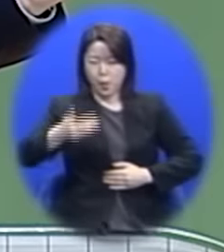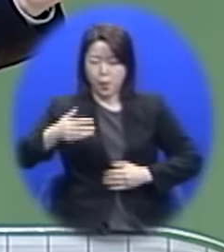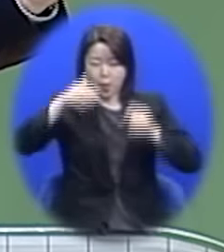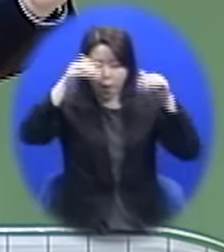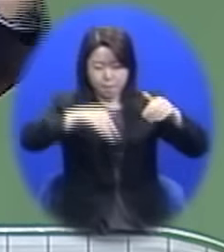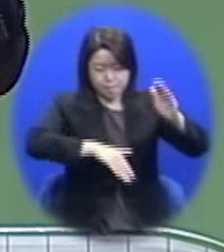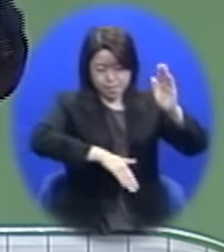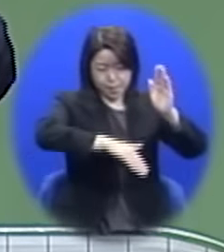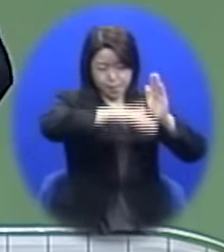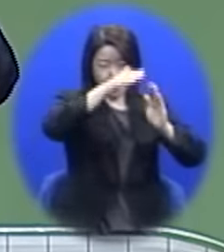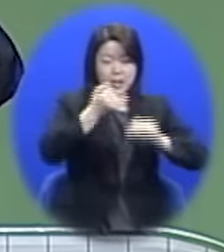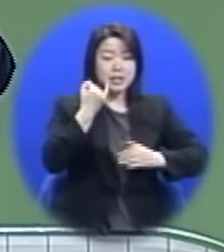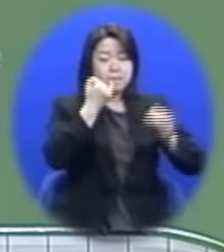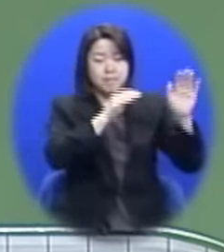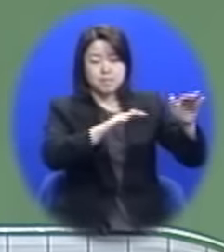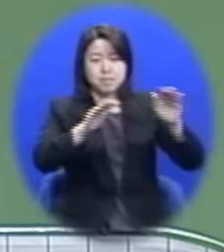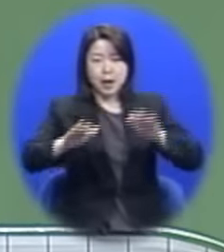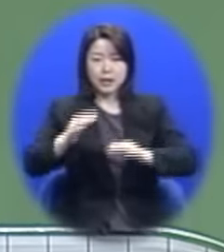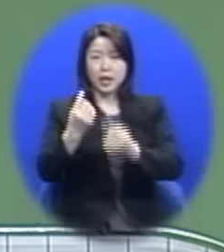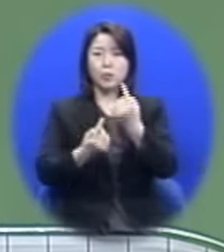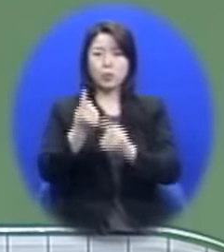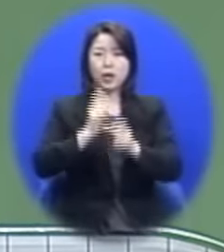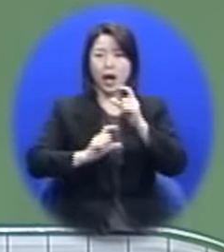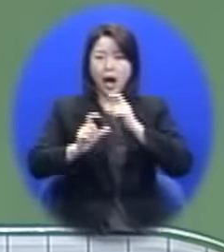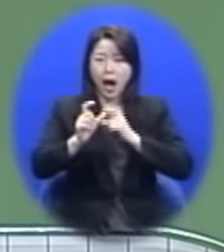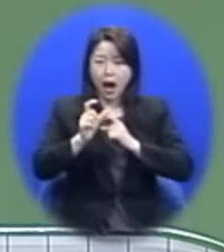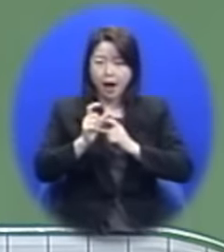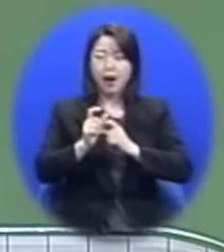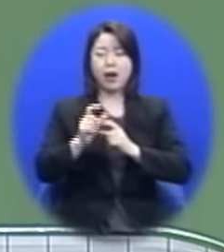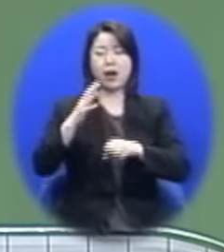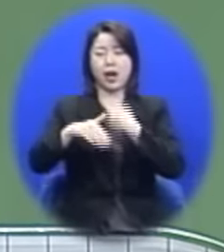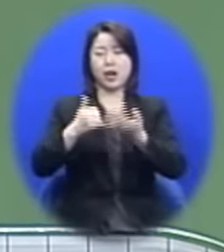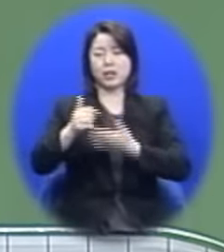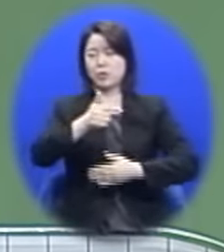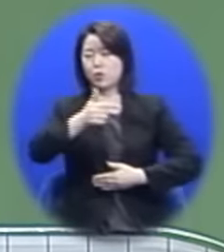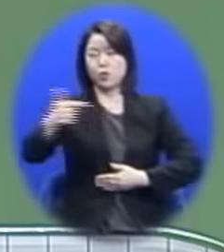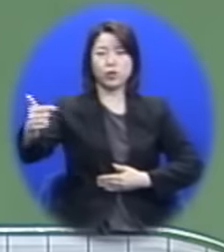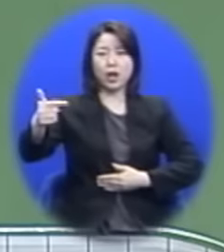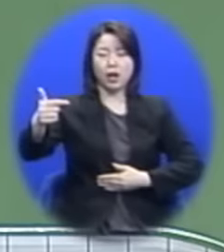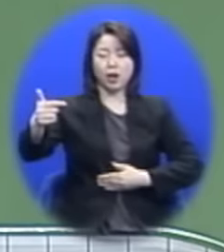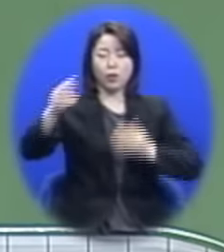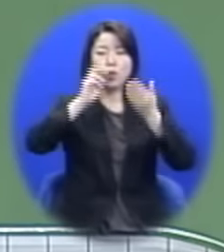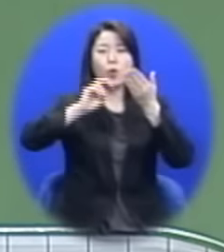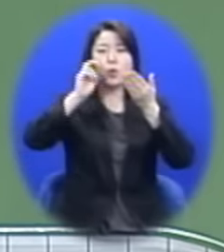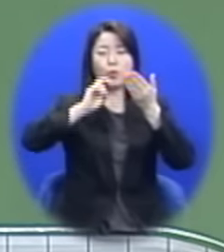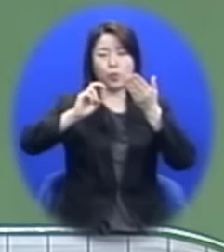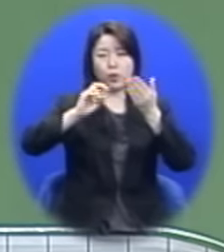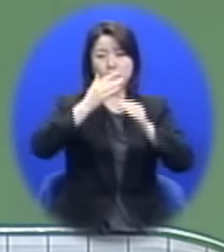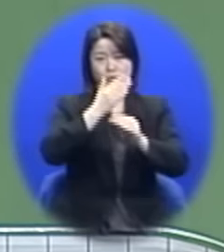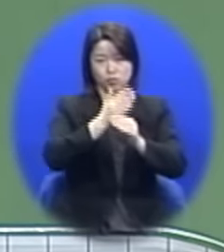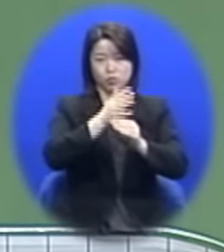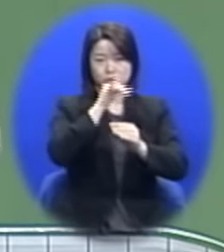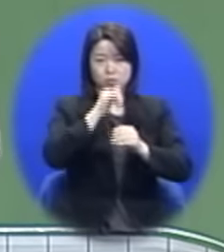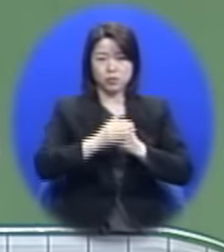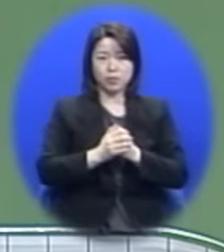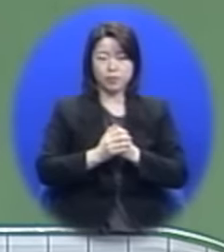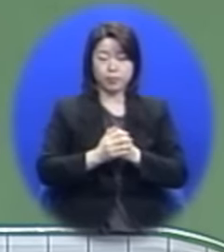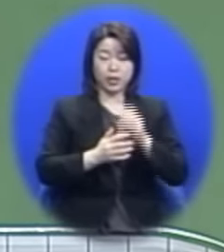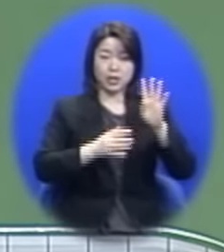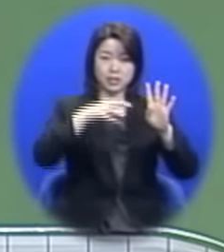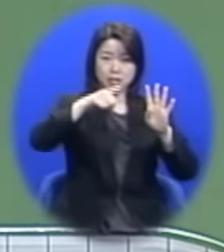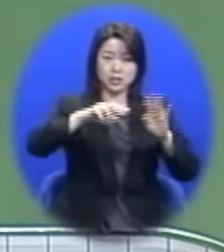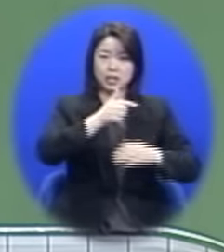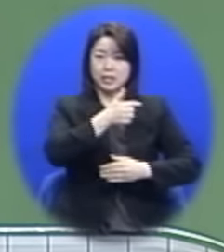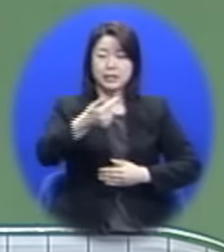홍수보다, 이 바다보다 하나님은 훨씬 크신 분이라고 그렇게 노래합니다. 4절에 큰 물소리보다